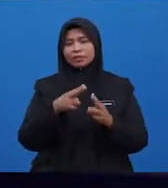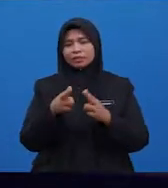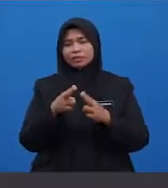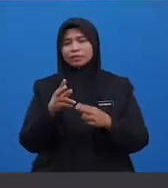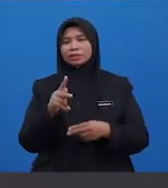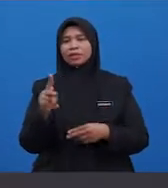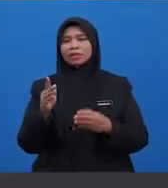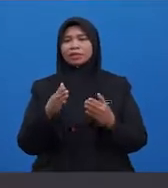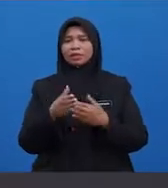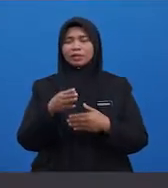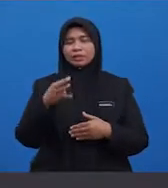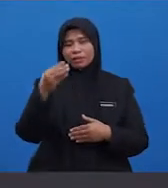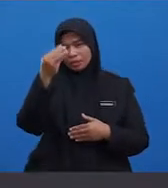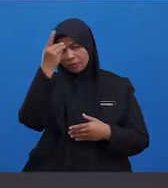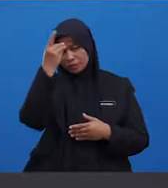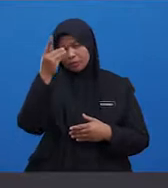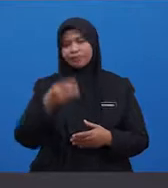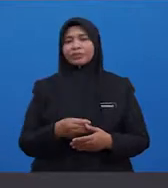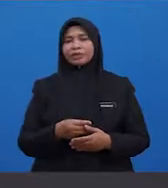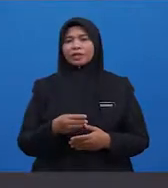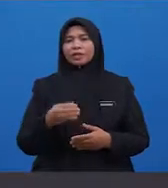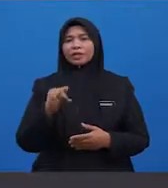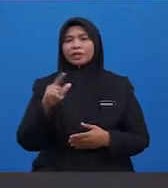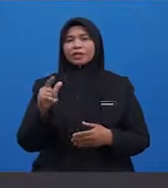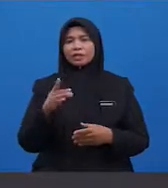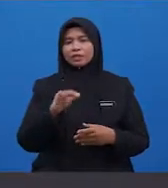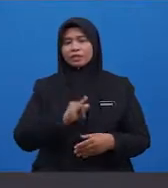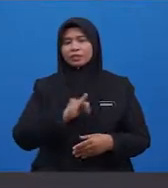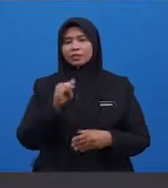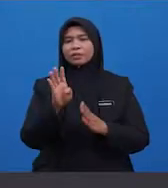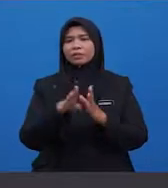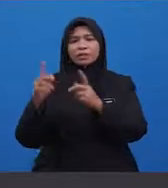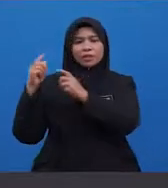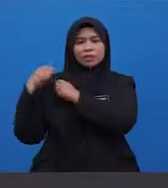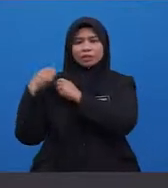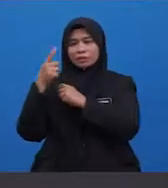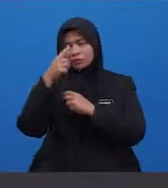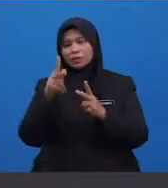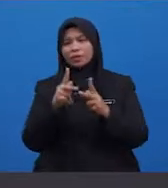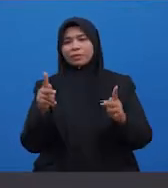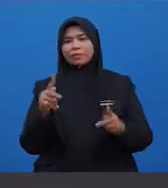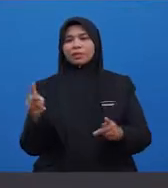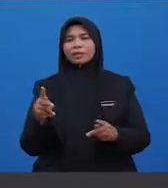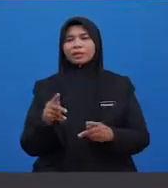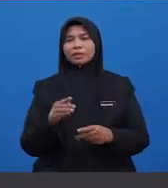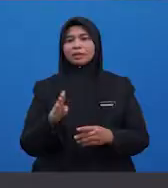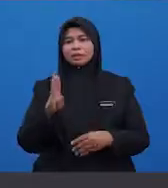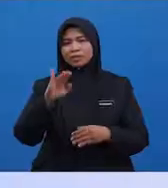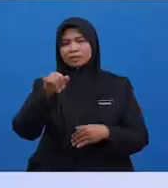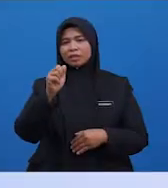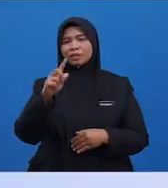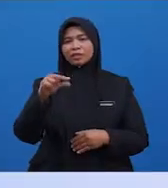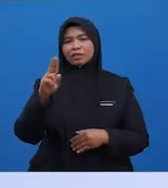dikendalikannya. Dato' Mizbun adalah individu yang bertanggungjawab mengembangkan bakat jago badminton